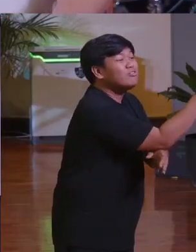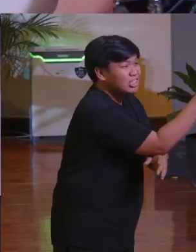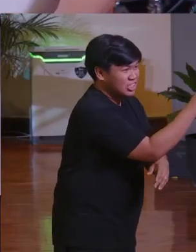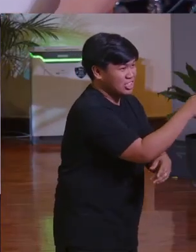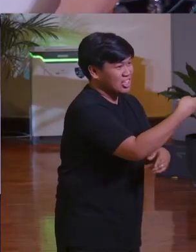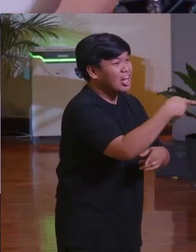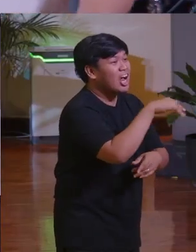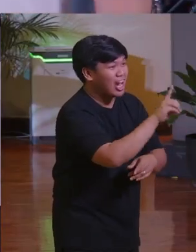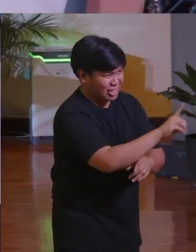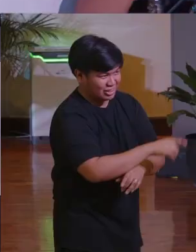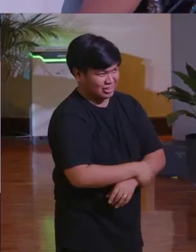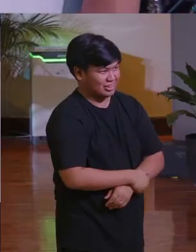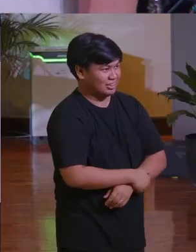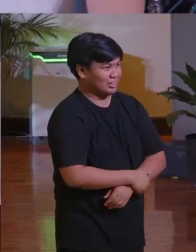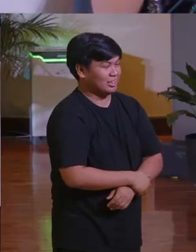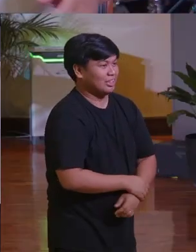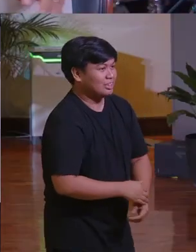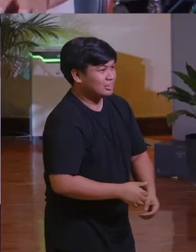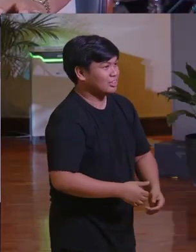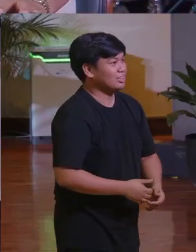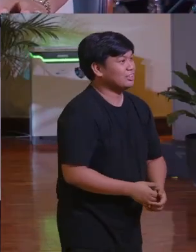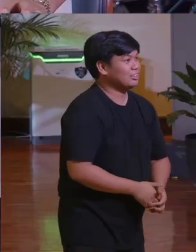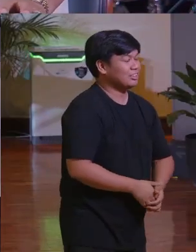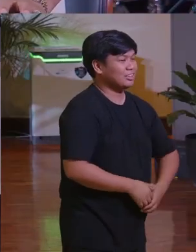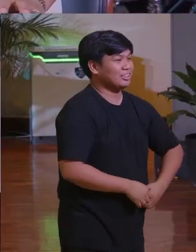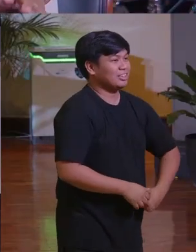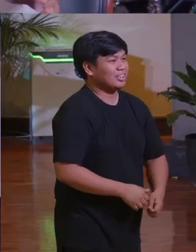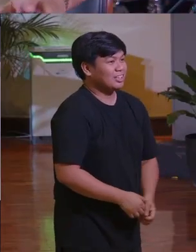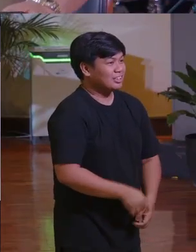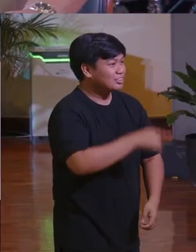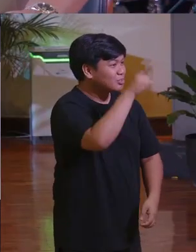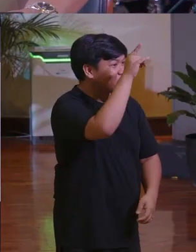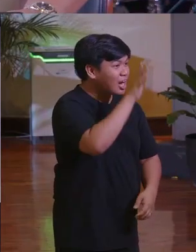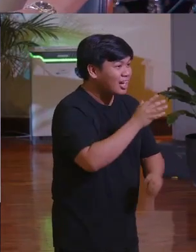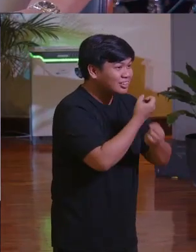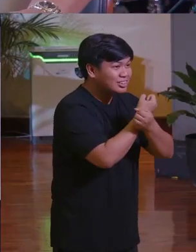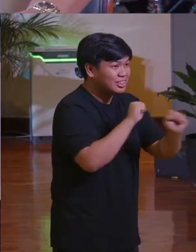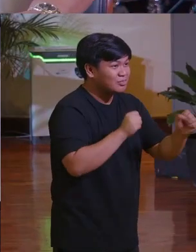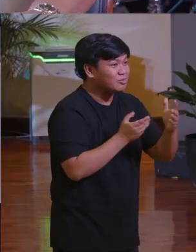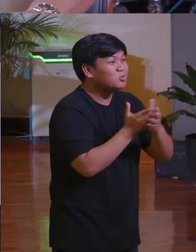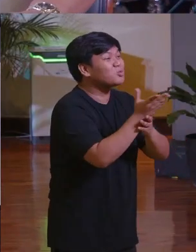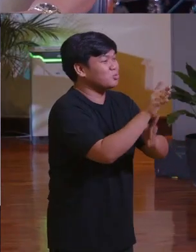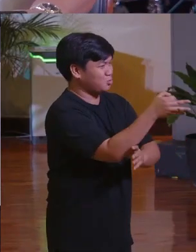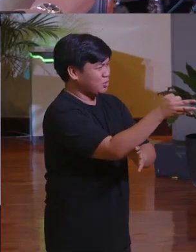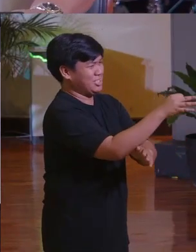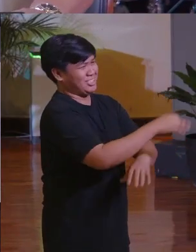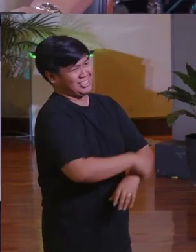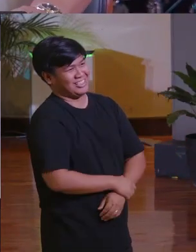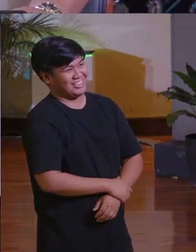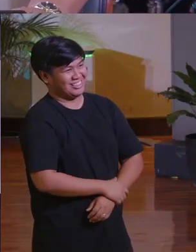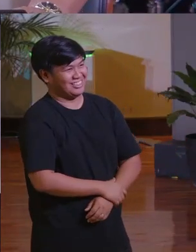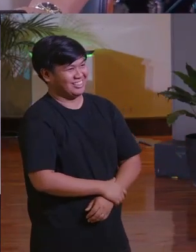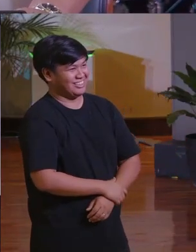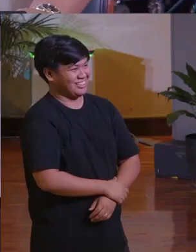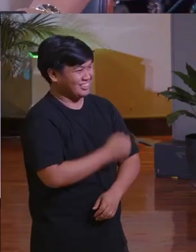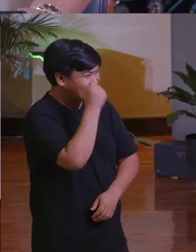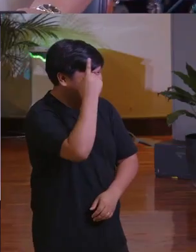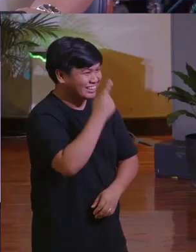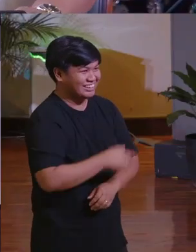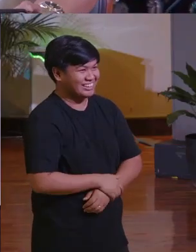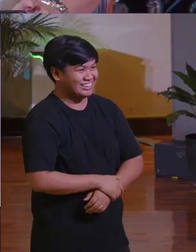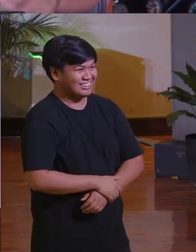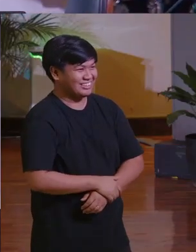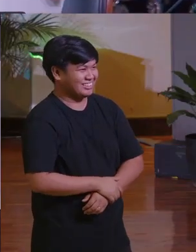god. Sabihin niyo sa akin kung walang sense of humor ang ating Panginoong Diyos. No?